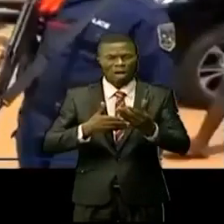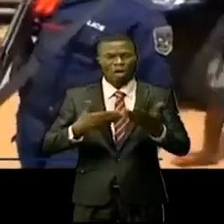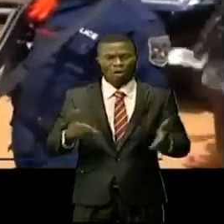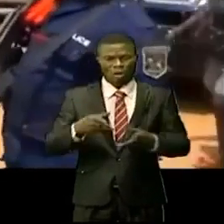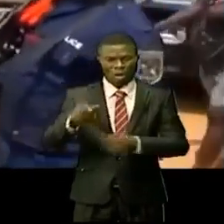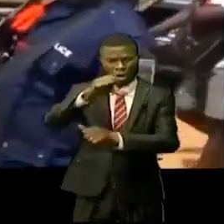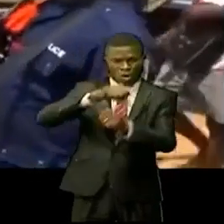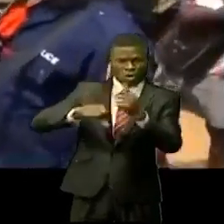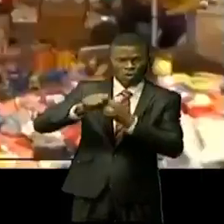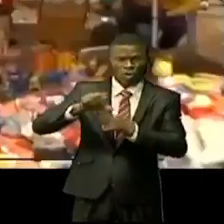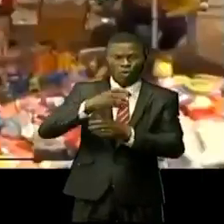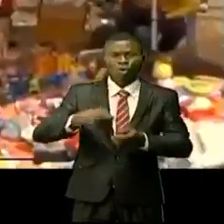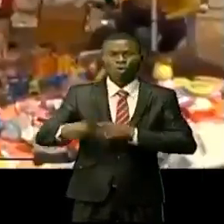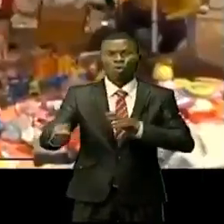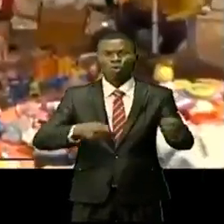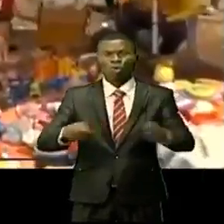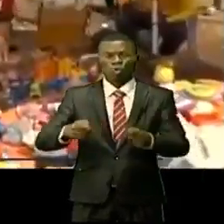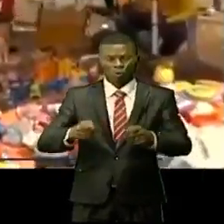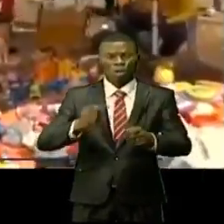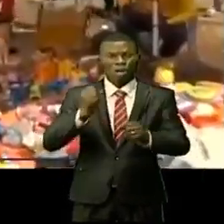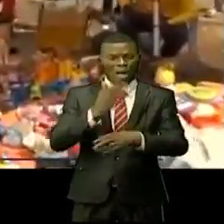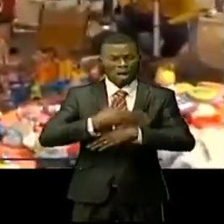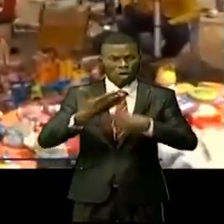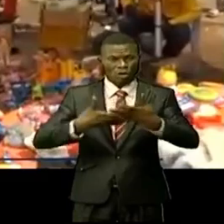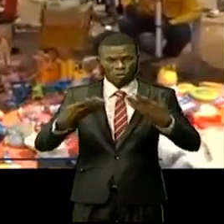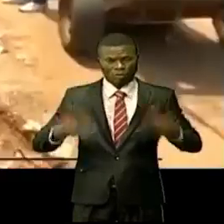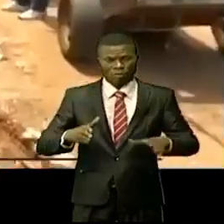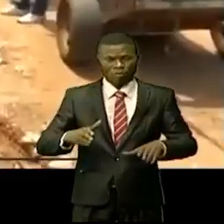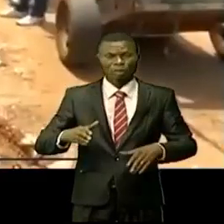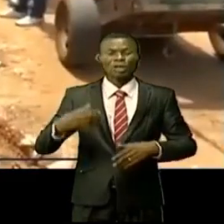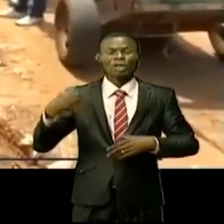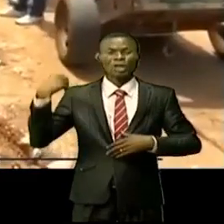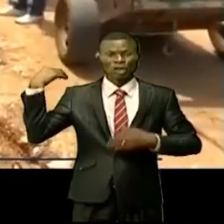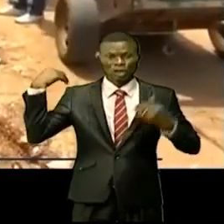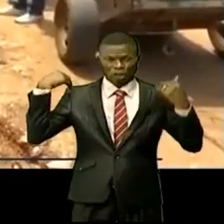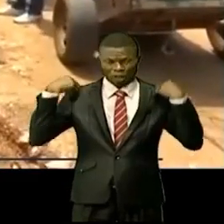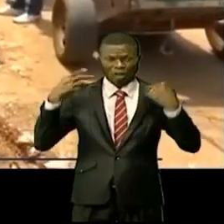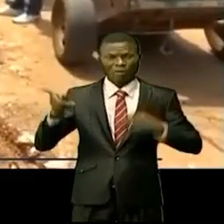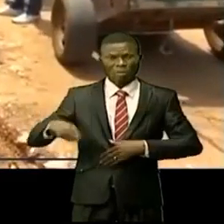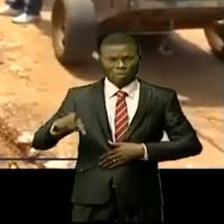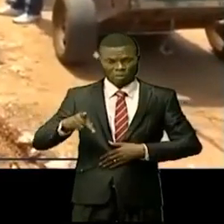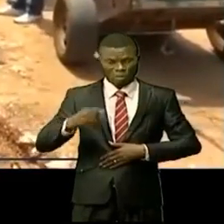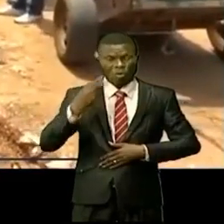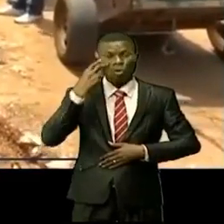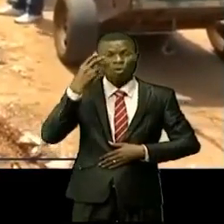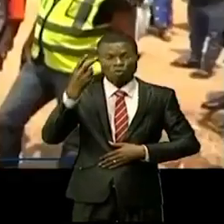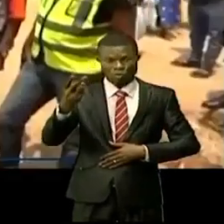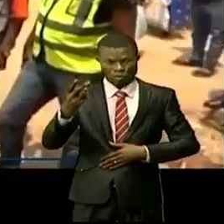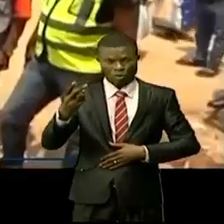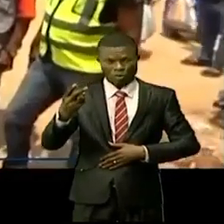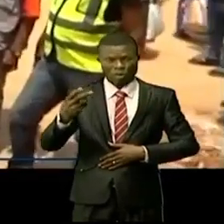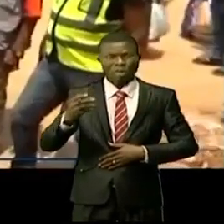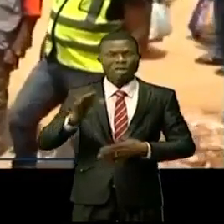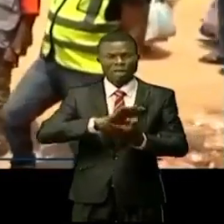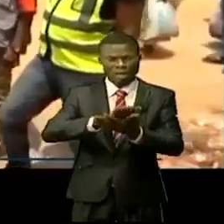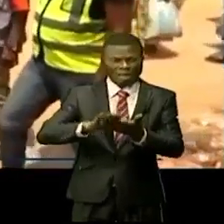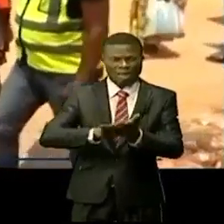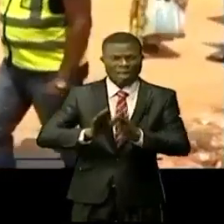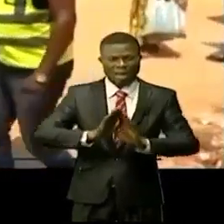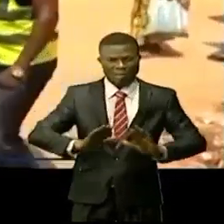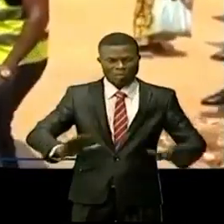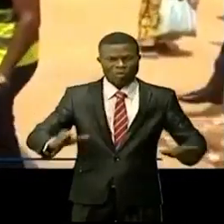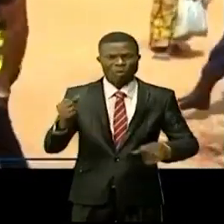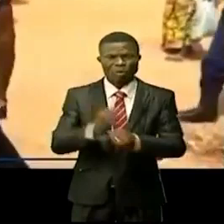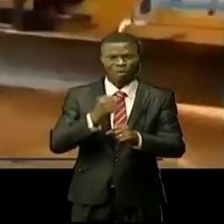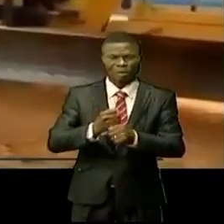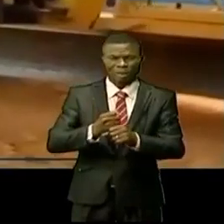marché central déjà réhabilité, l'autorité provinciale passe voir les après-réhabilitations pour l'assainissement et les travaux de